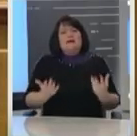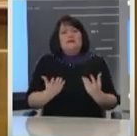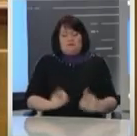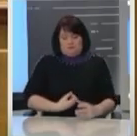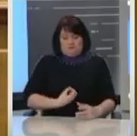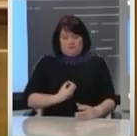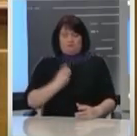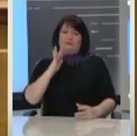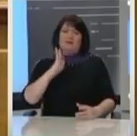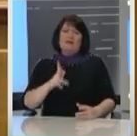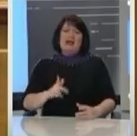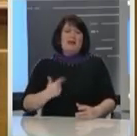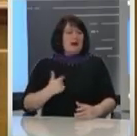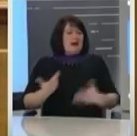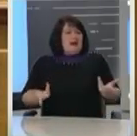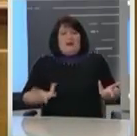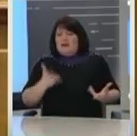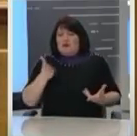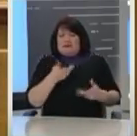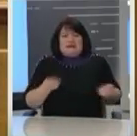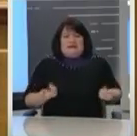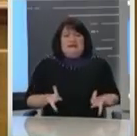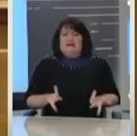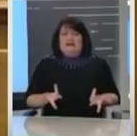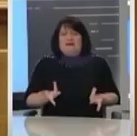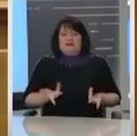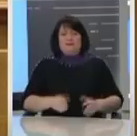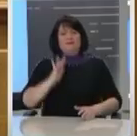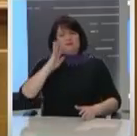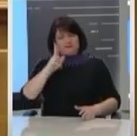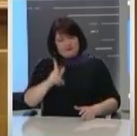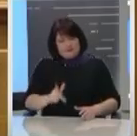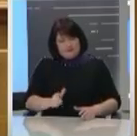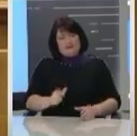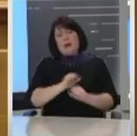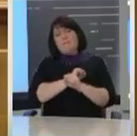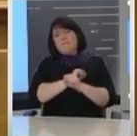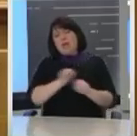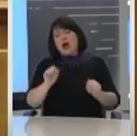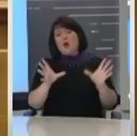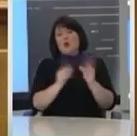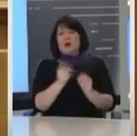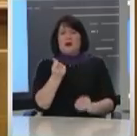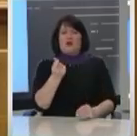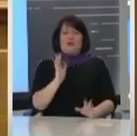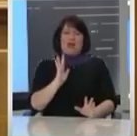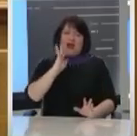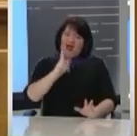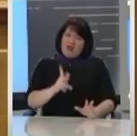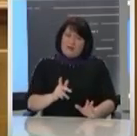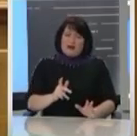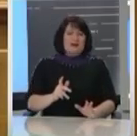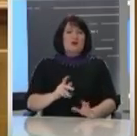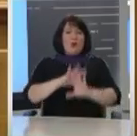νιώθουν κάθε μέρα και πιο κυνηγημένοι. Προκαλείται καθημερινά μεγάλη βλάβη στην οικονομία. Και όλα αυτά τα